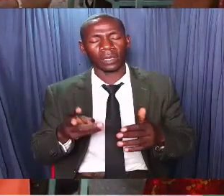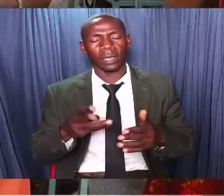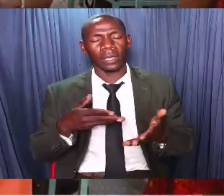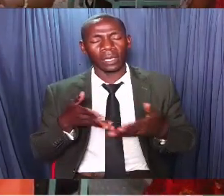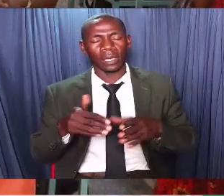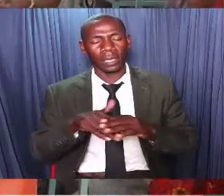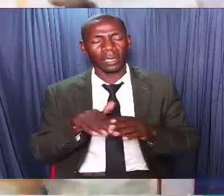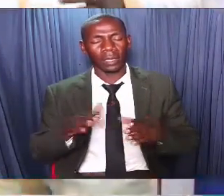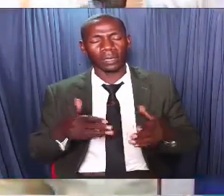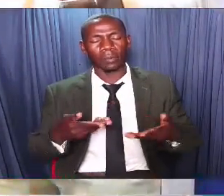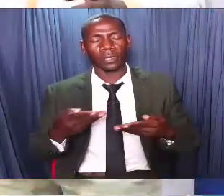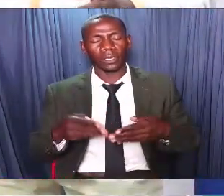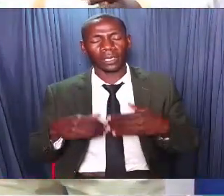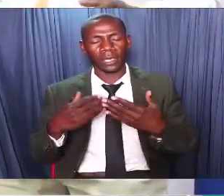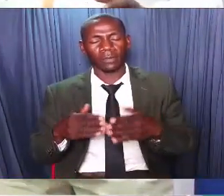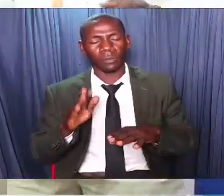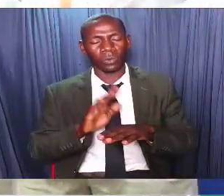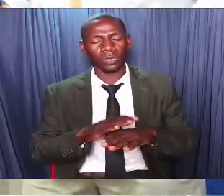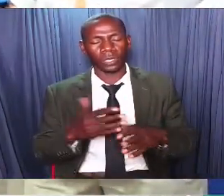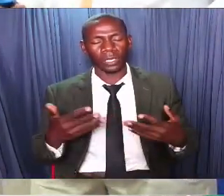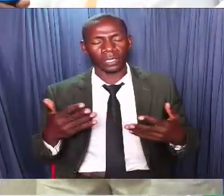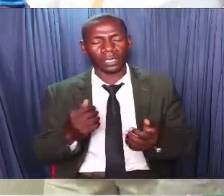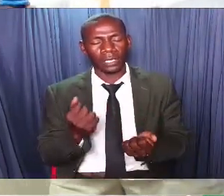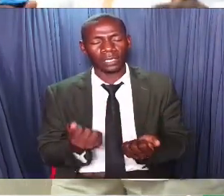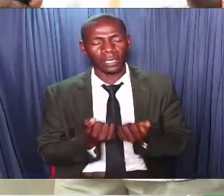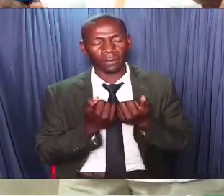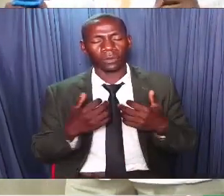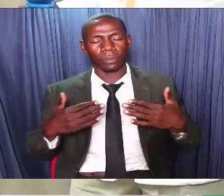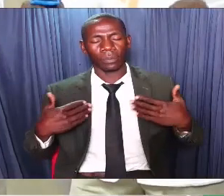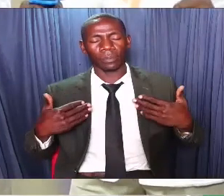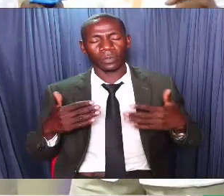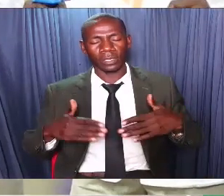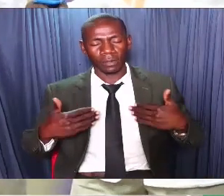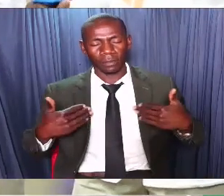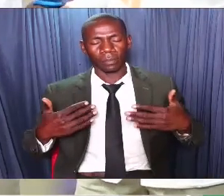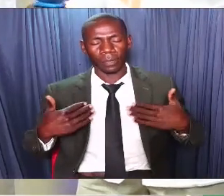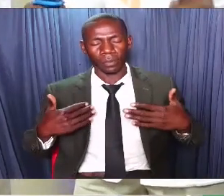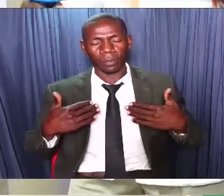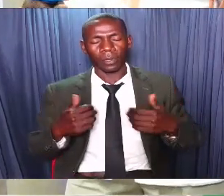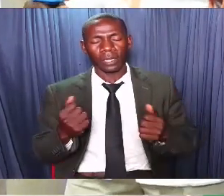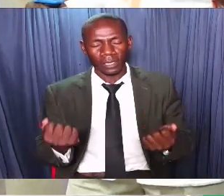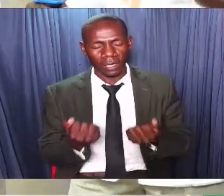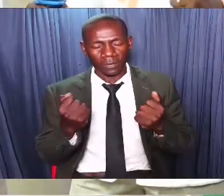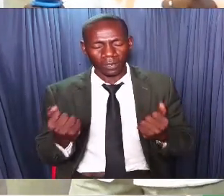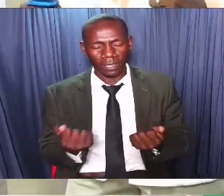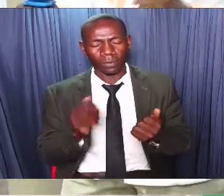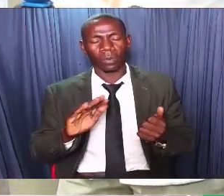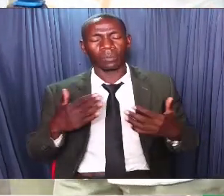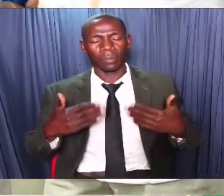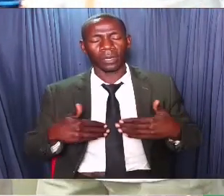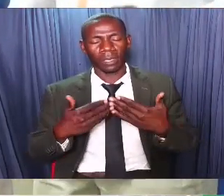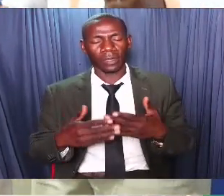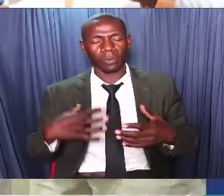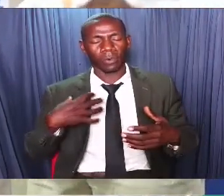Biashara ni mwao kawavike kuona mafanikio. Mashambani mwao ukawavike na kufanikiwa. Mifugoni mwao waone